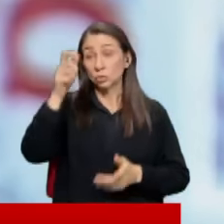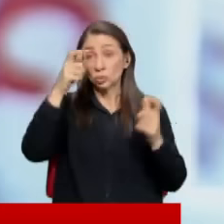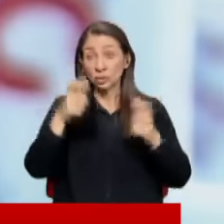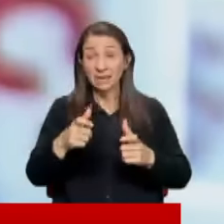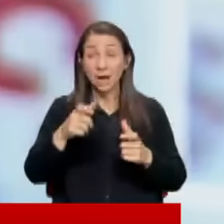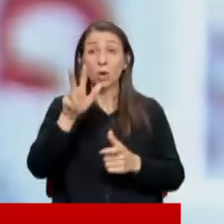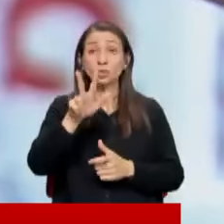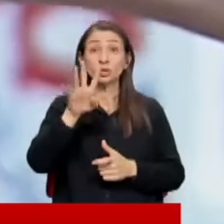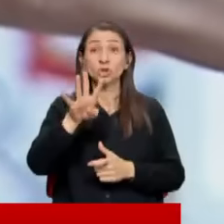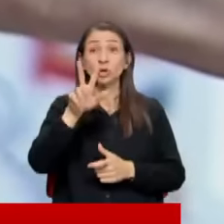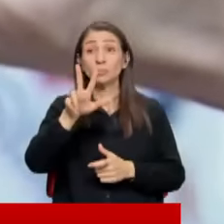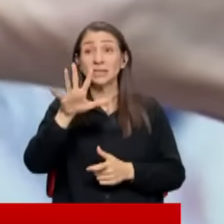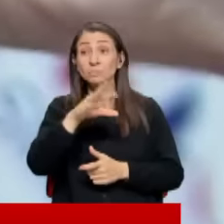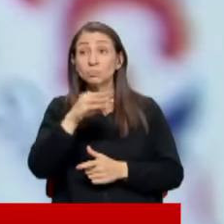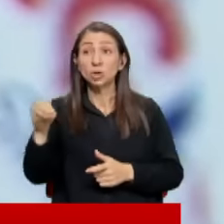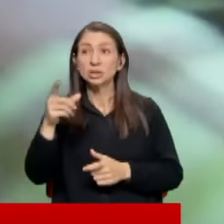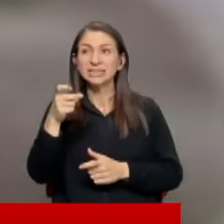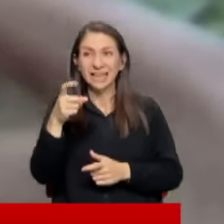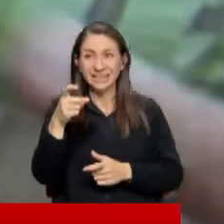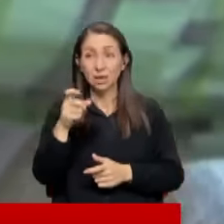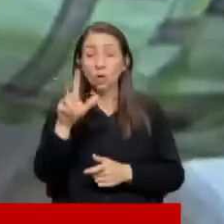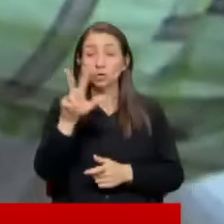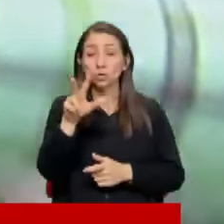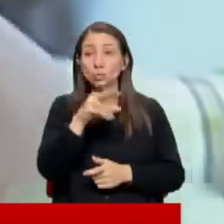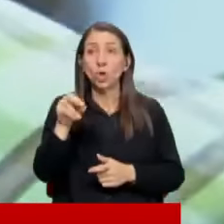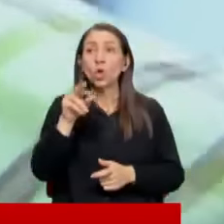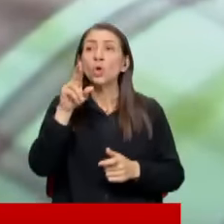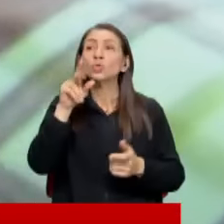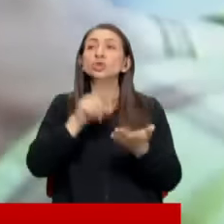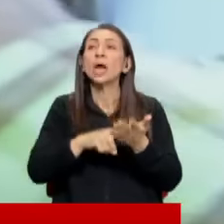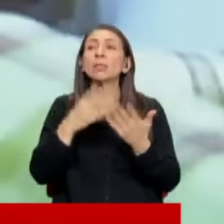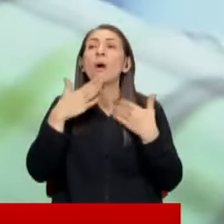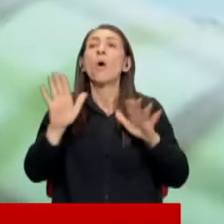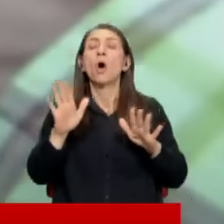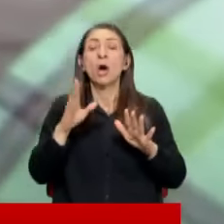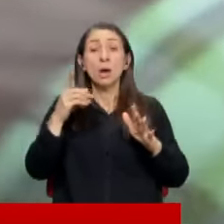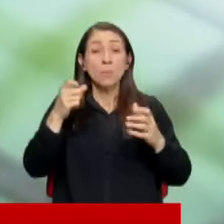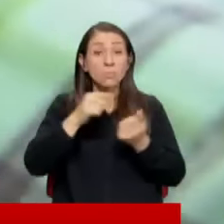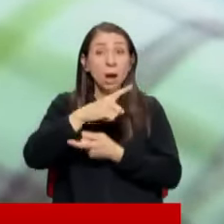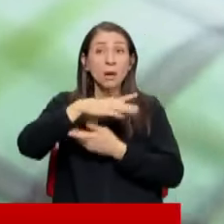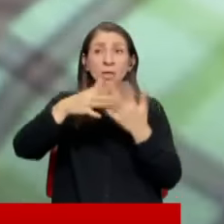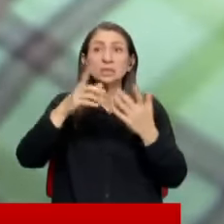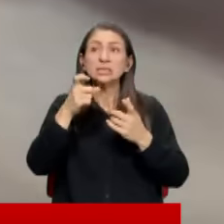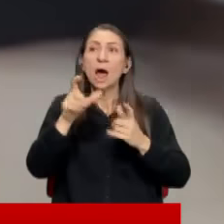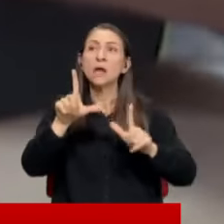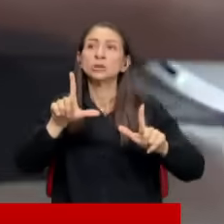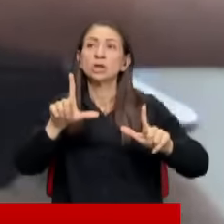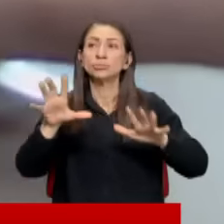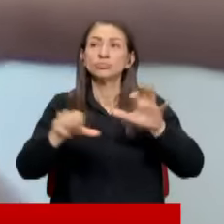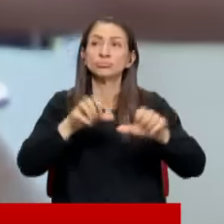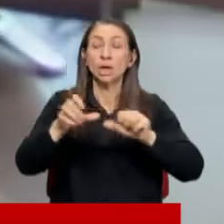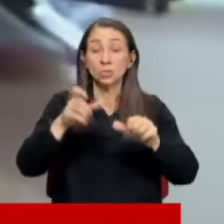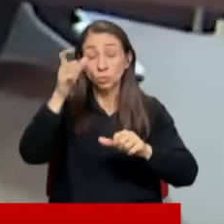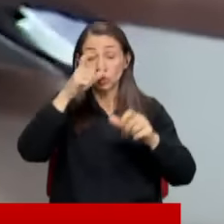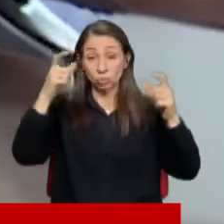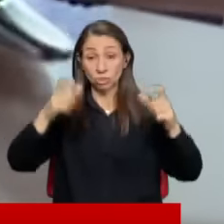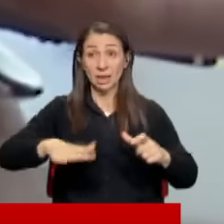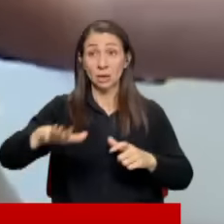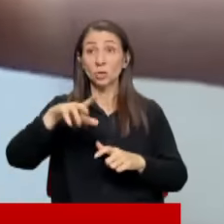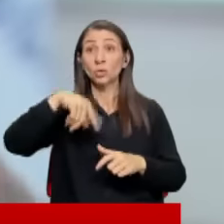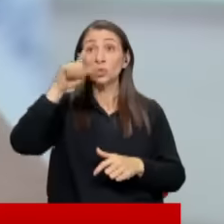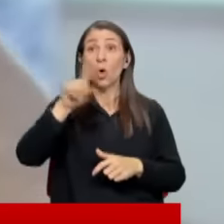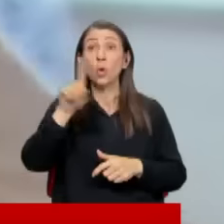Türkiye'deki 34-35 milyon silahtan 30 milyonu ruhsatsız. Şiddet arttıkça silaha talep de artıyor. Yurt genelinde